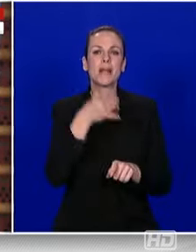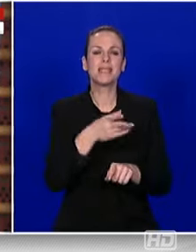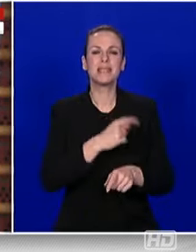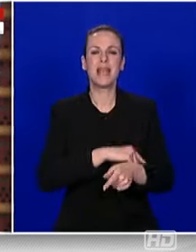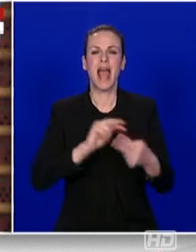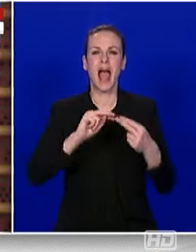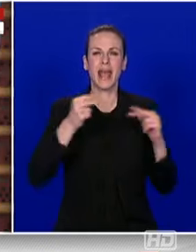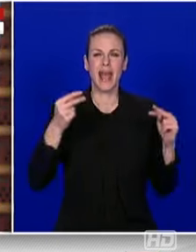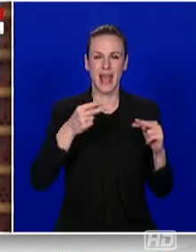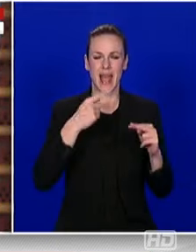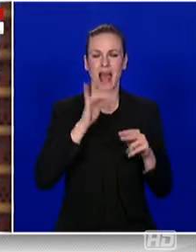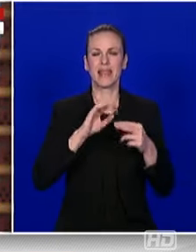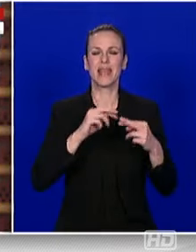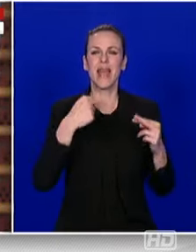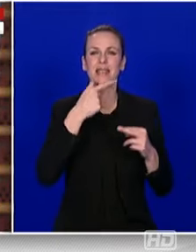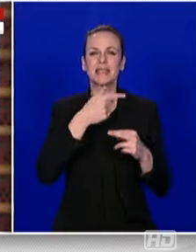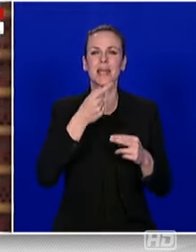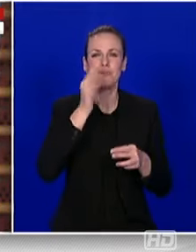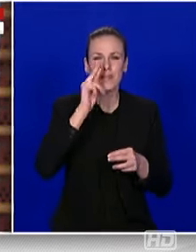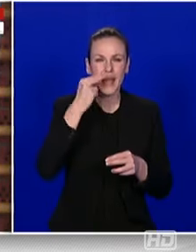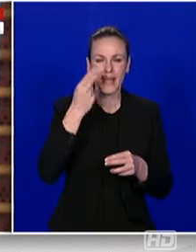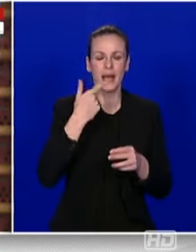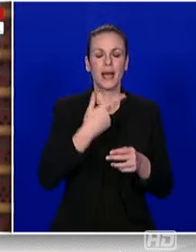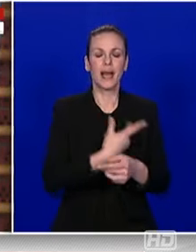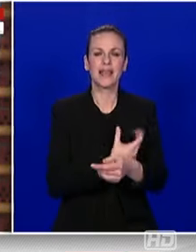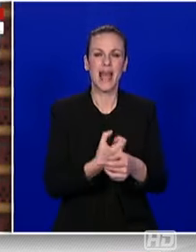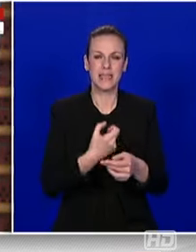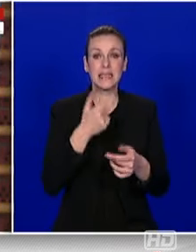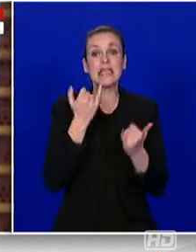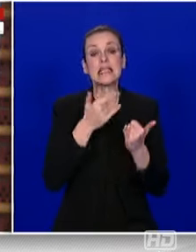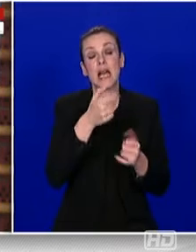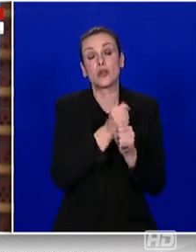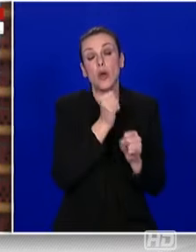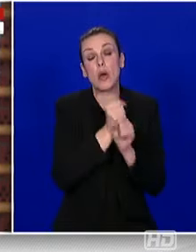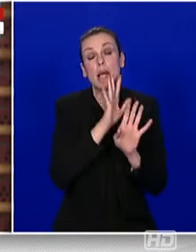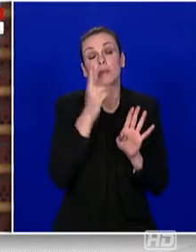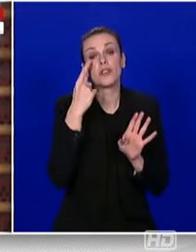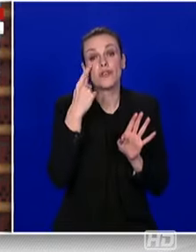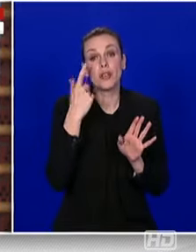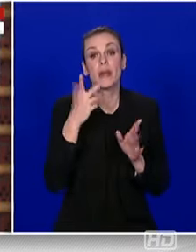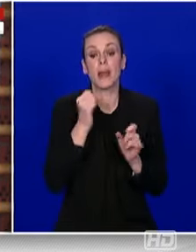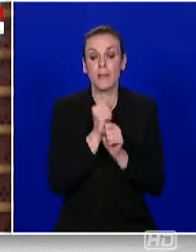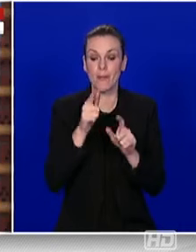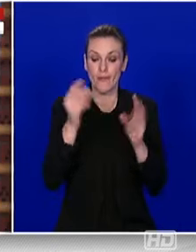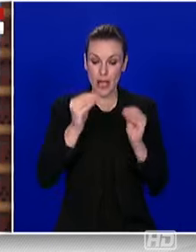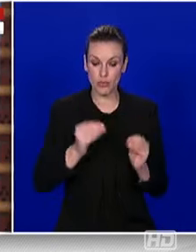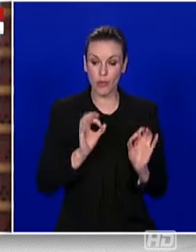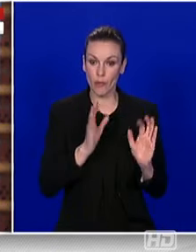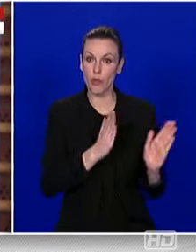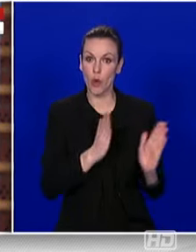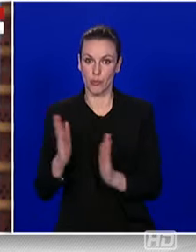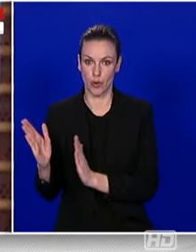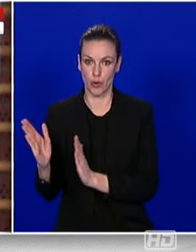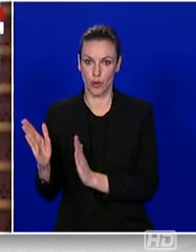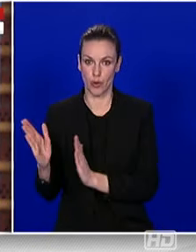samo najava i za sada se radi na tome da se uspostavi taj sustav